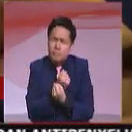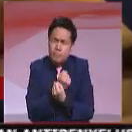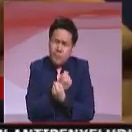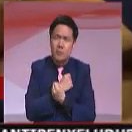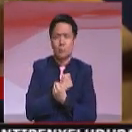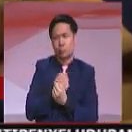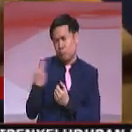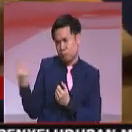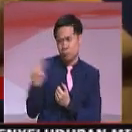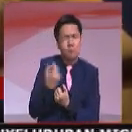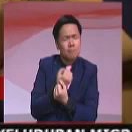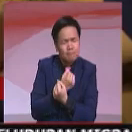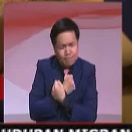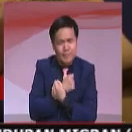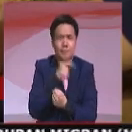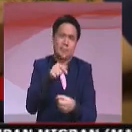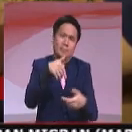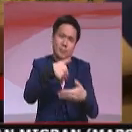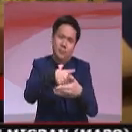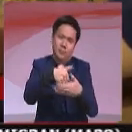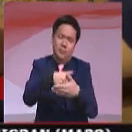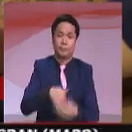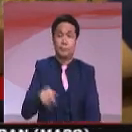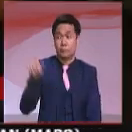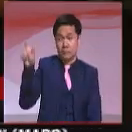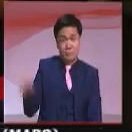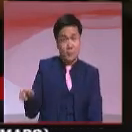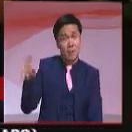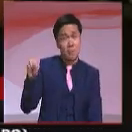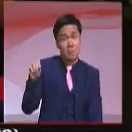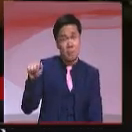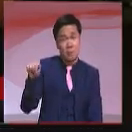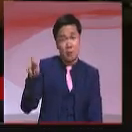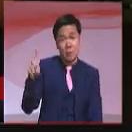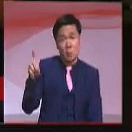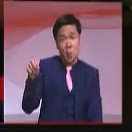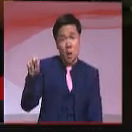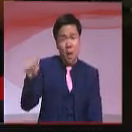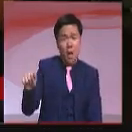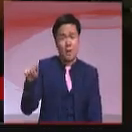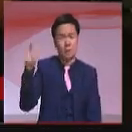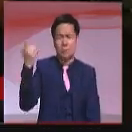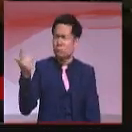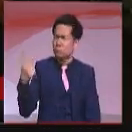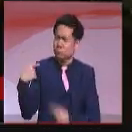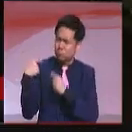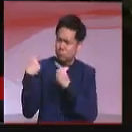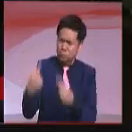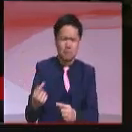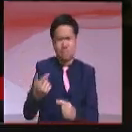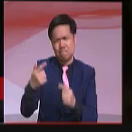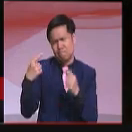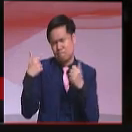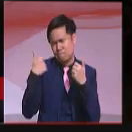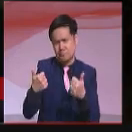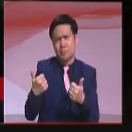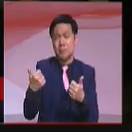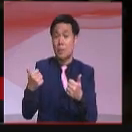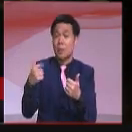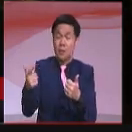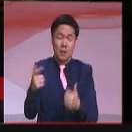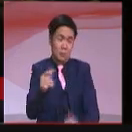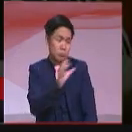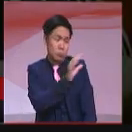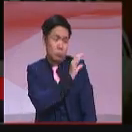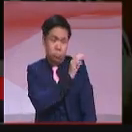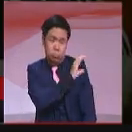terhadap bola sepak Maradona di label sebagai antar pemain terhebat sepanjang zaman dan pernah menjadi kapten ketiga